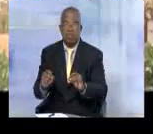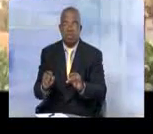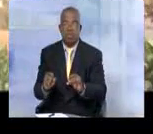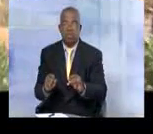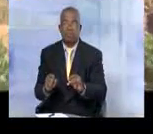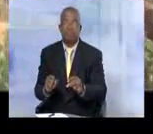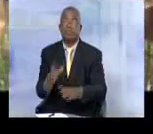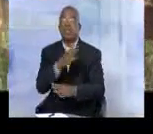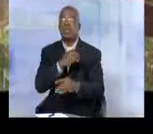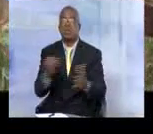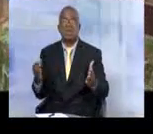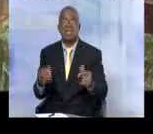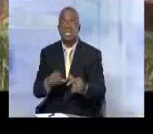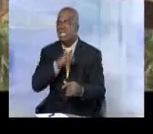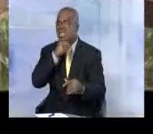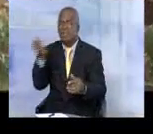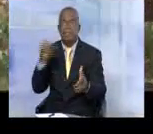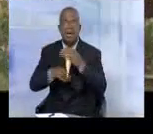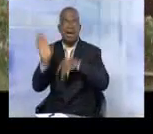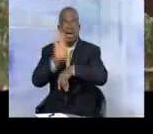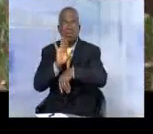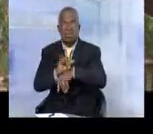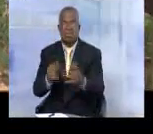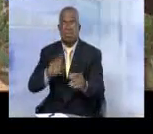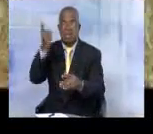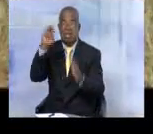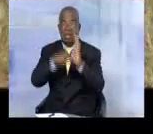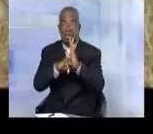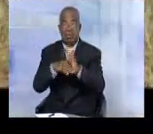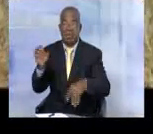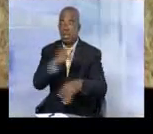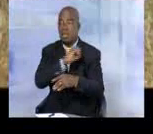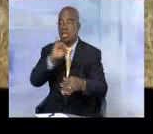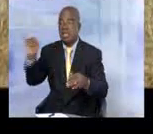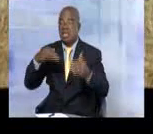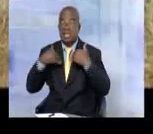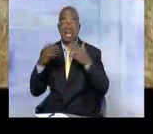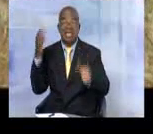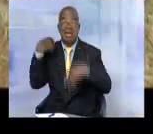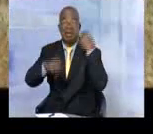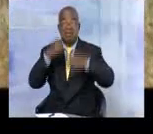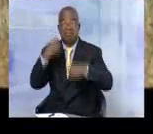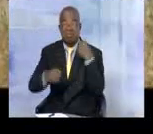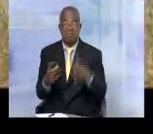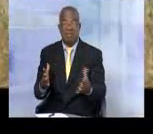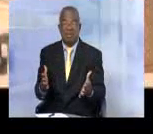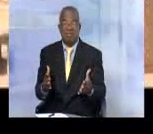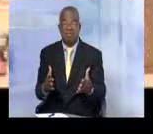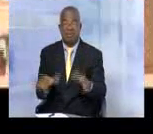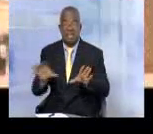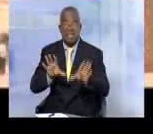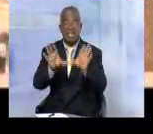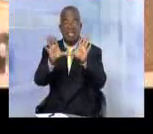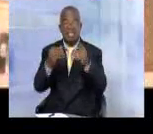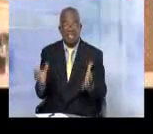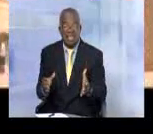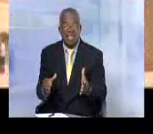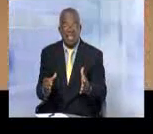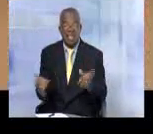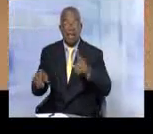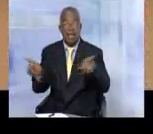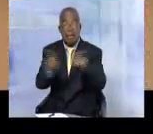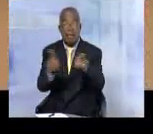question des conflits fonciers n'est pas propre à la Côte d'Ivoire. D'autres systèmes économiques de la sous-région en pâtissent également, notamment le Togo